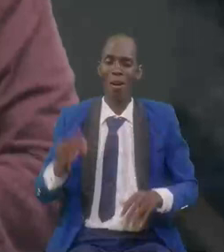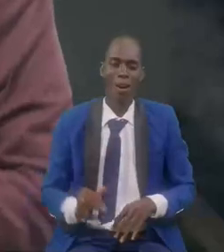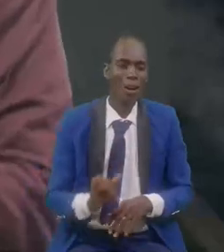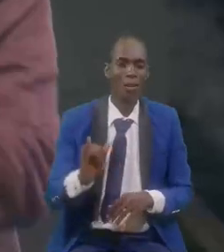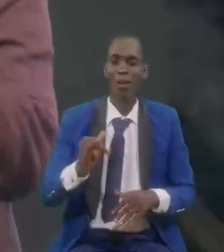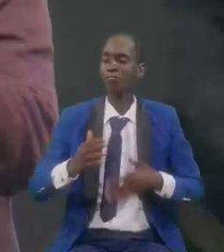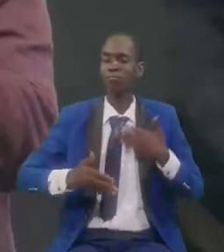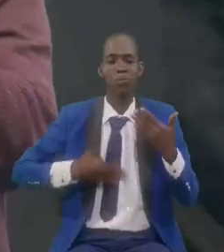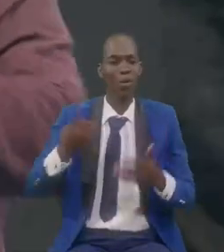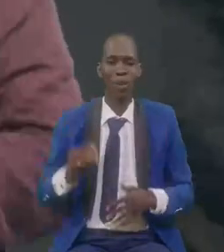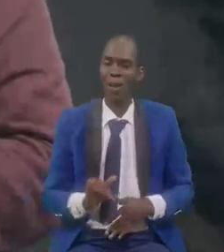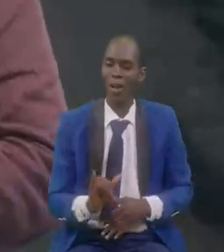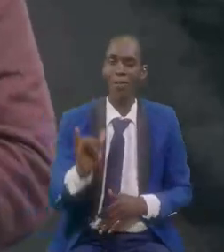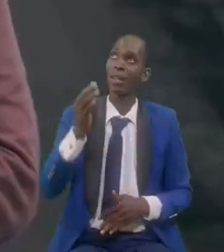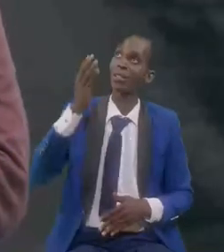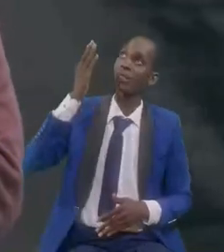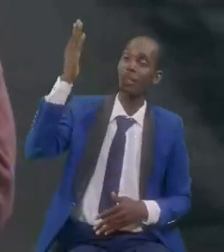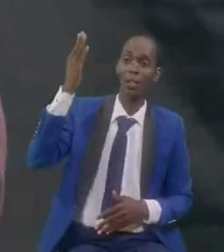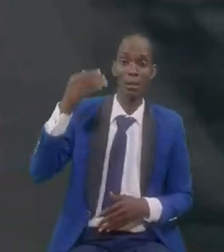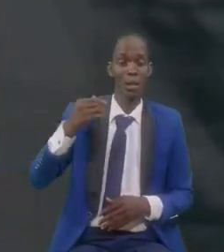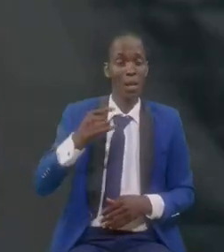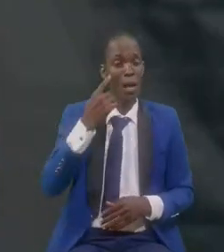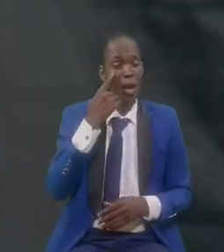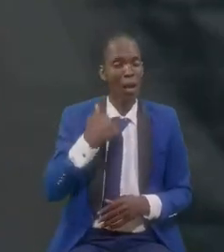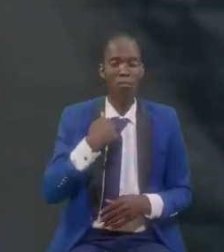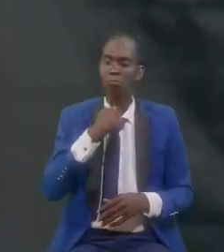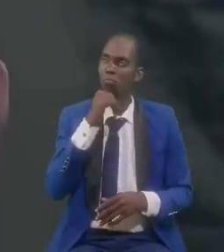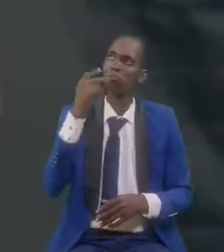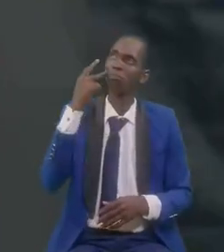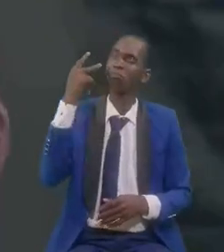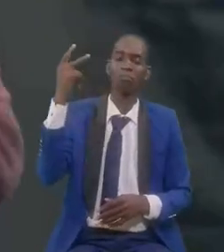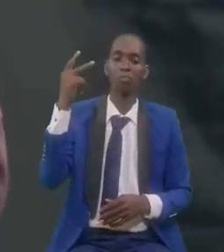toujours, l'allégresse pour toujours. L'œil n'a point vu,